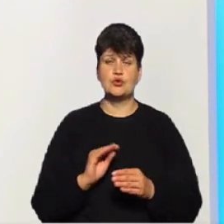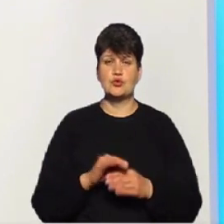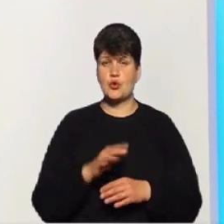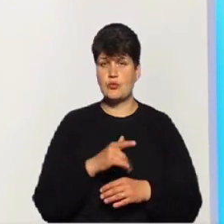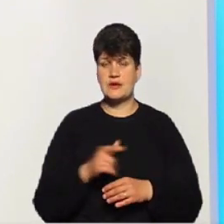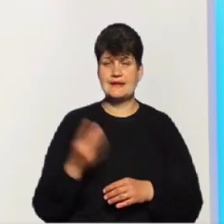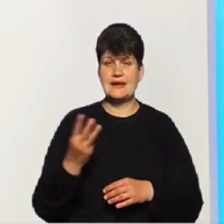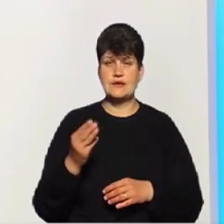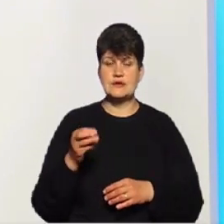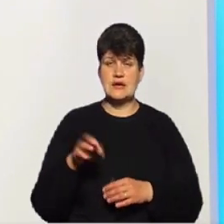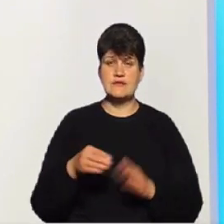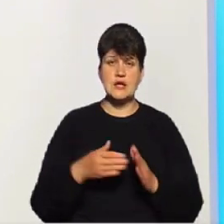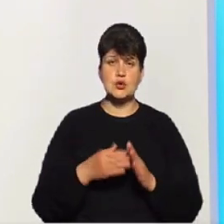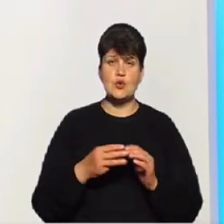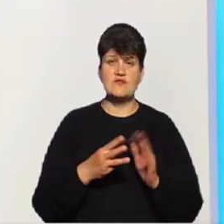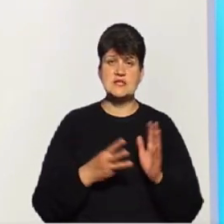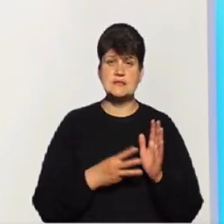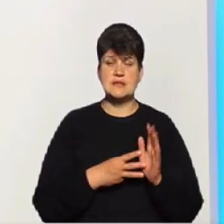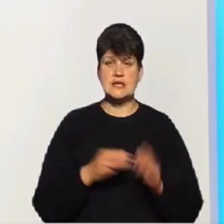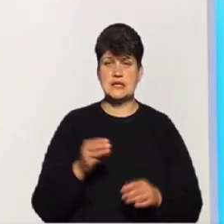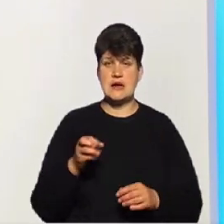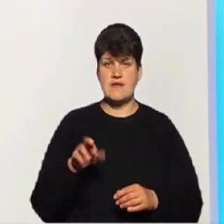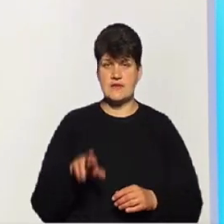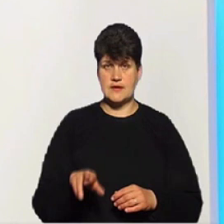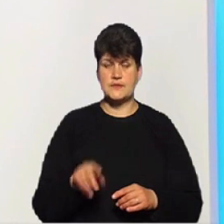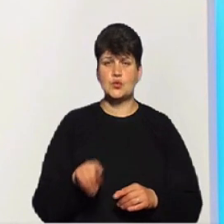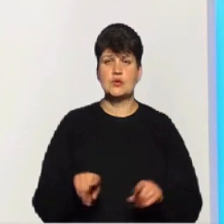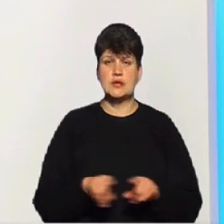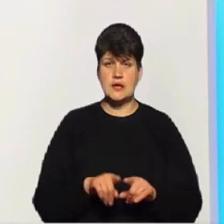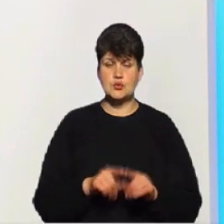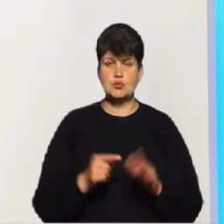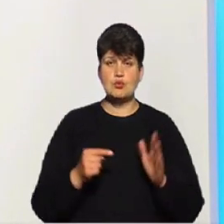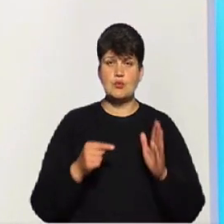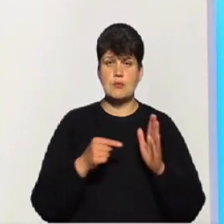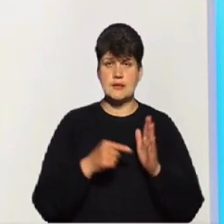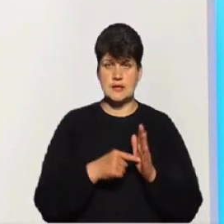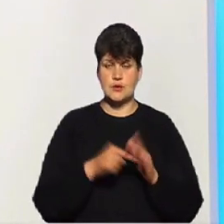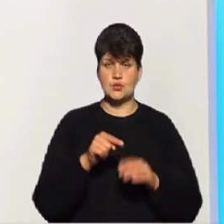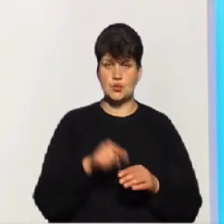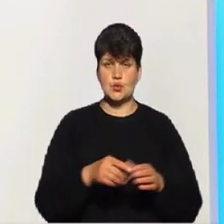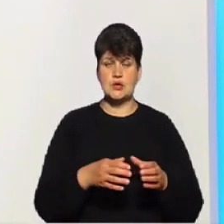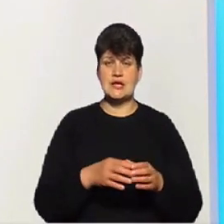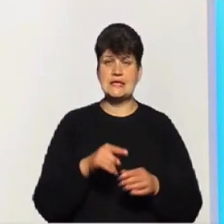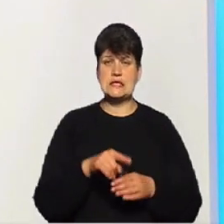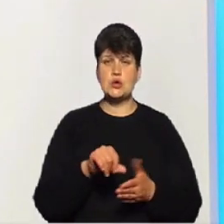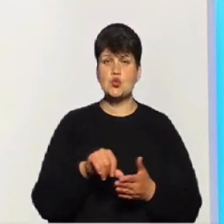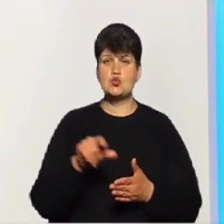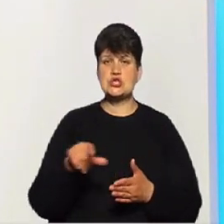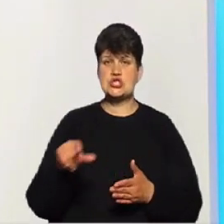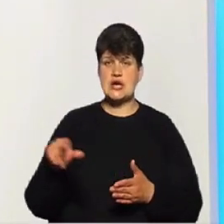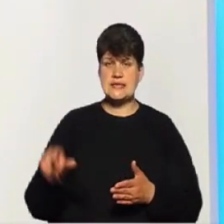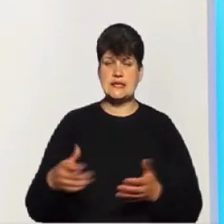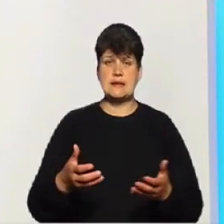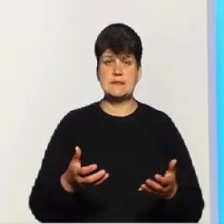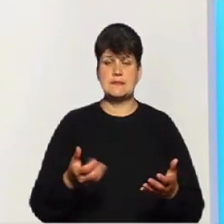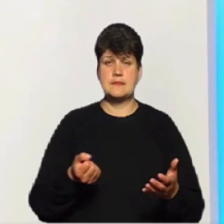до 18 травня. Тут також підпадають під цю категорію ті учасники, які беруть і брали